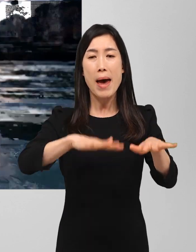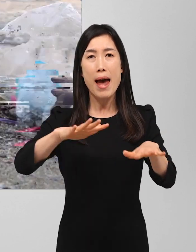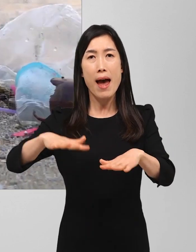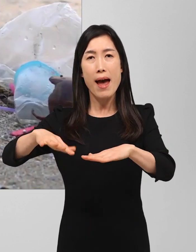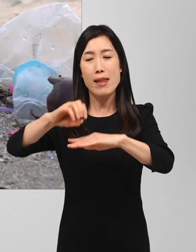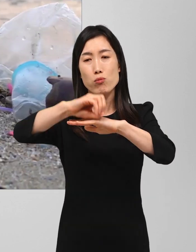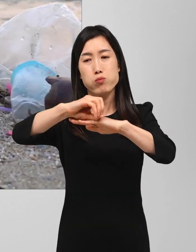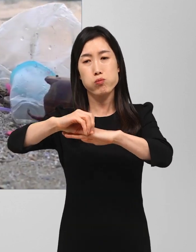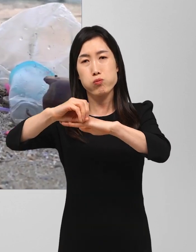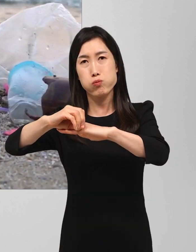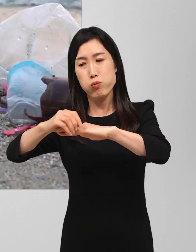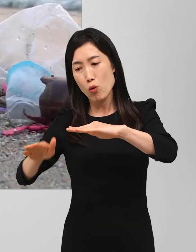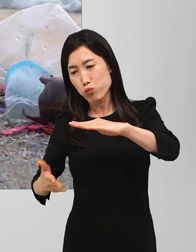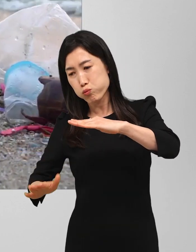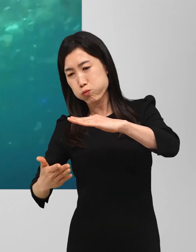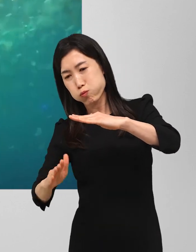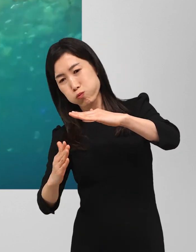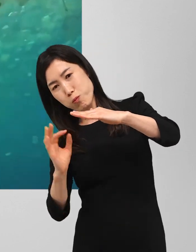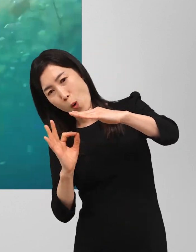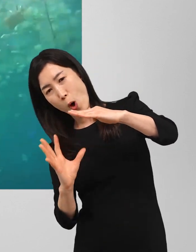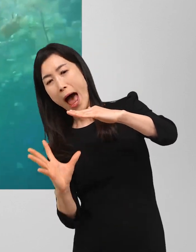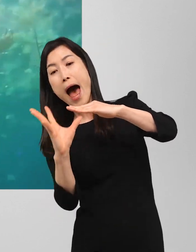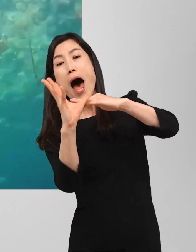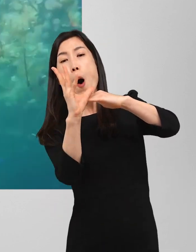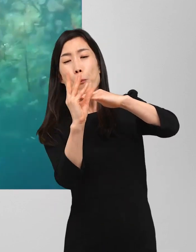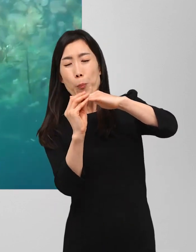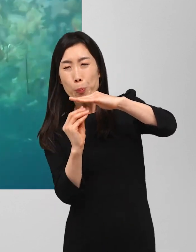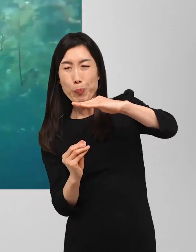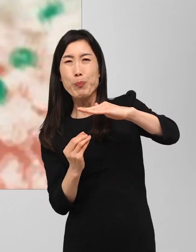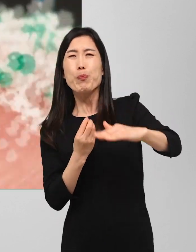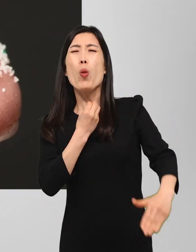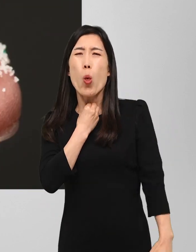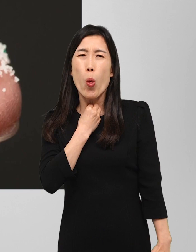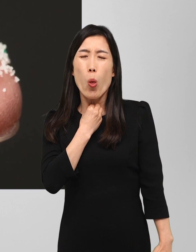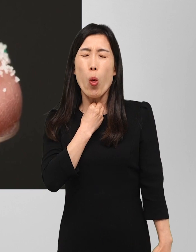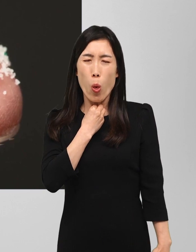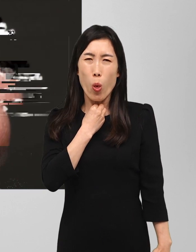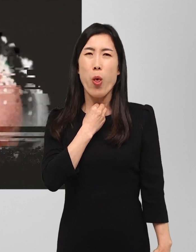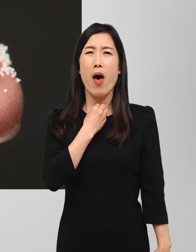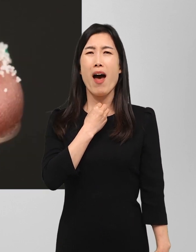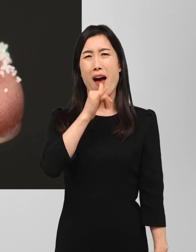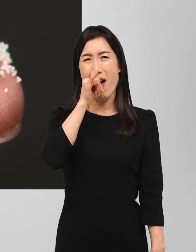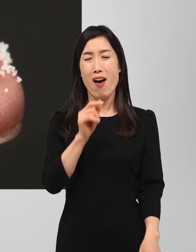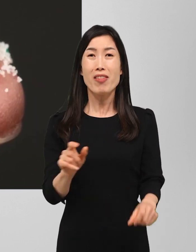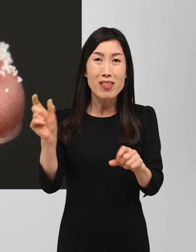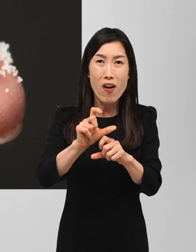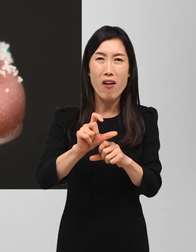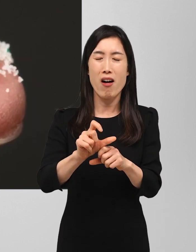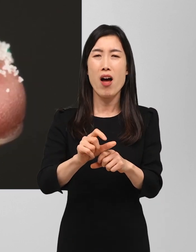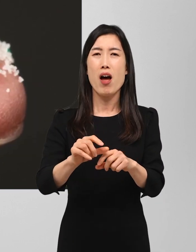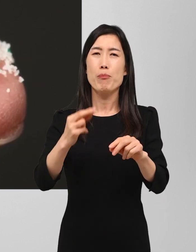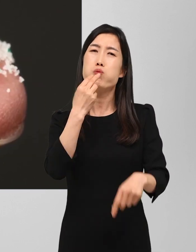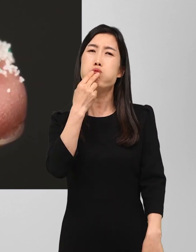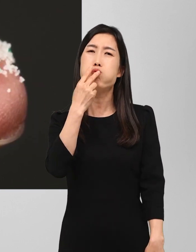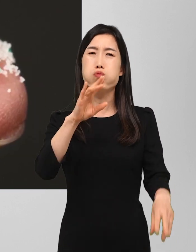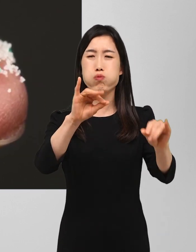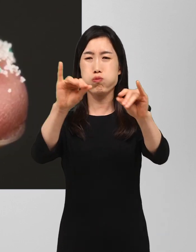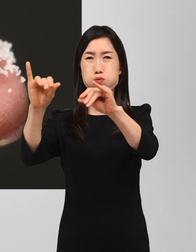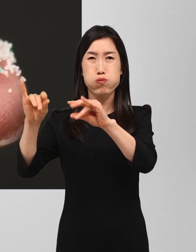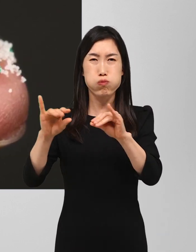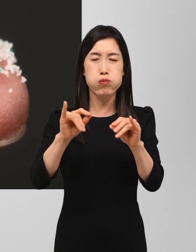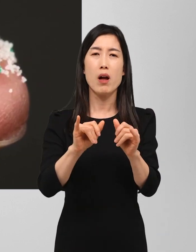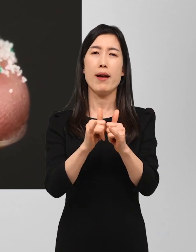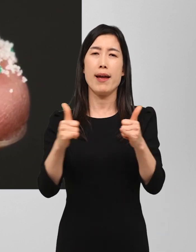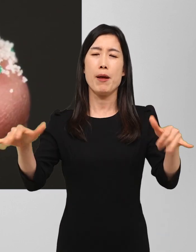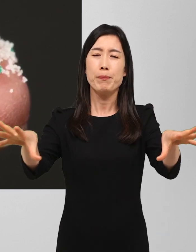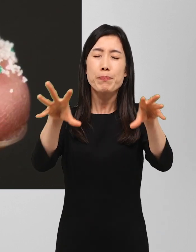쓰레기는 해양으로 떠밀려가 해양 생물을 위협하기도 하고 플라스틱의 경우 미세 입자로 떠다녀 우리 몸에 다시 침투하기도